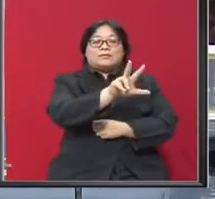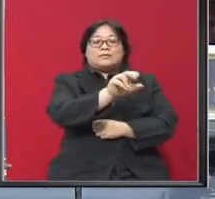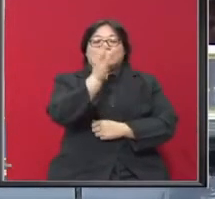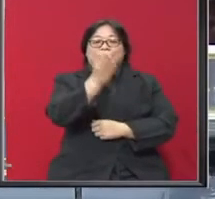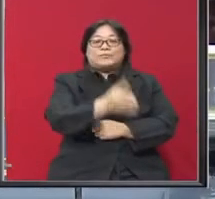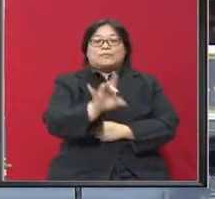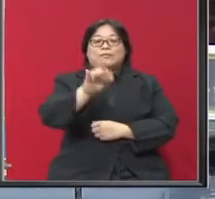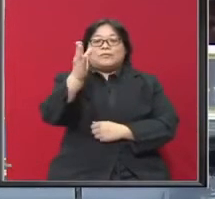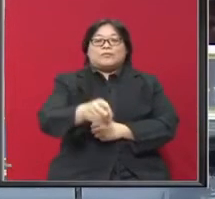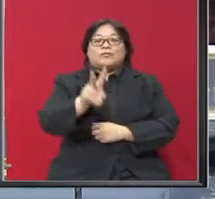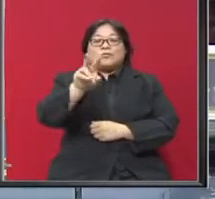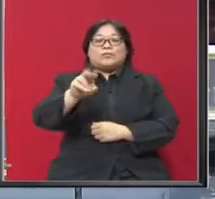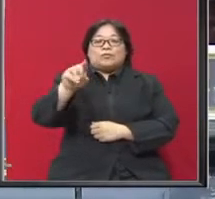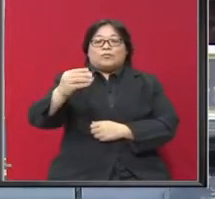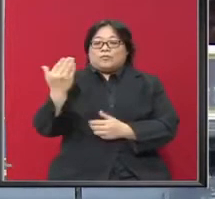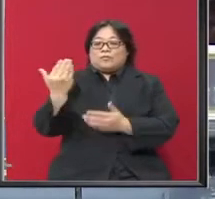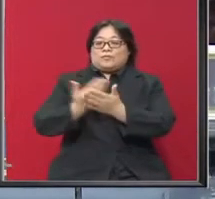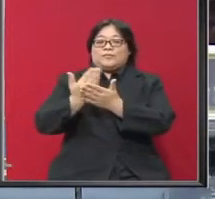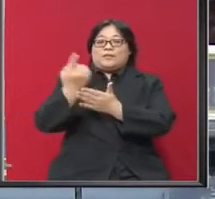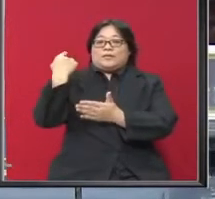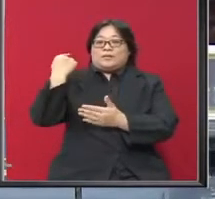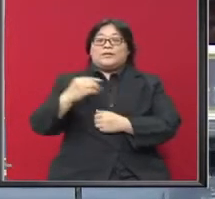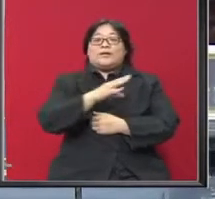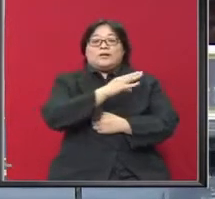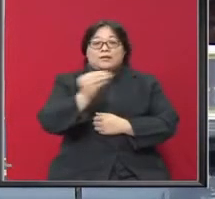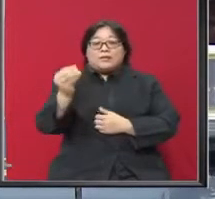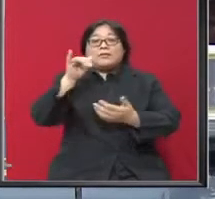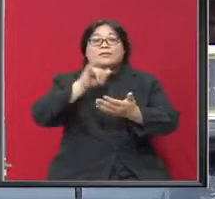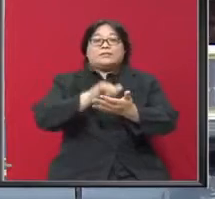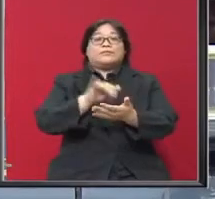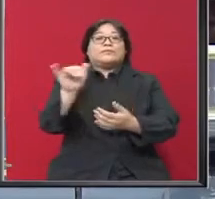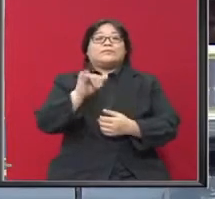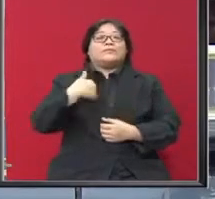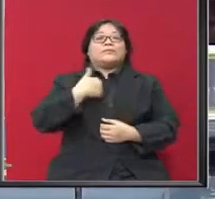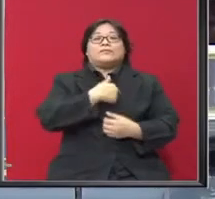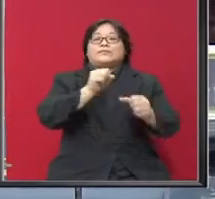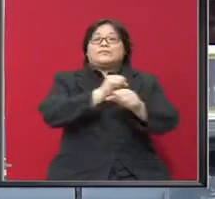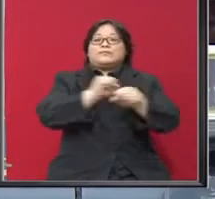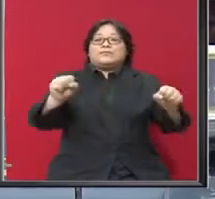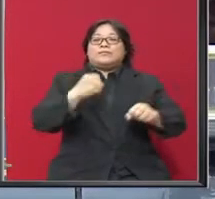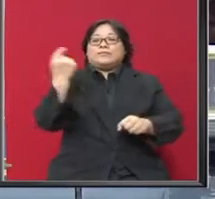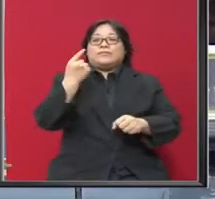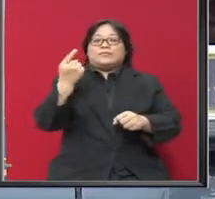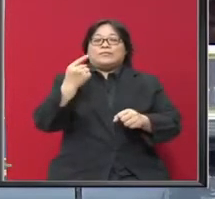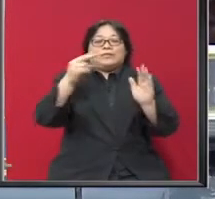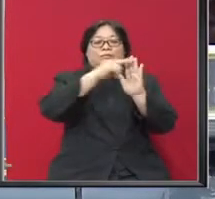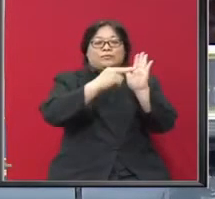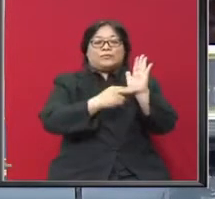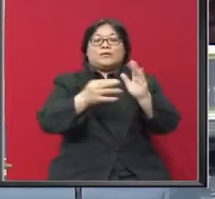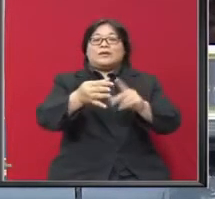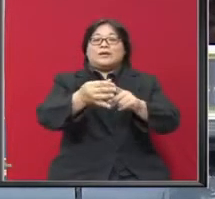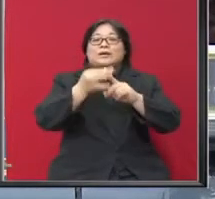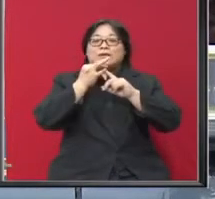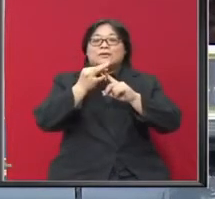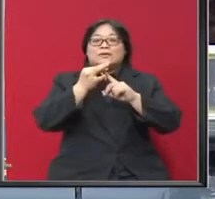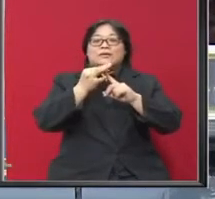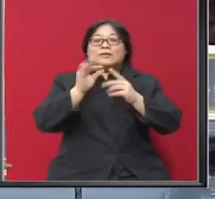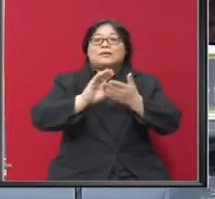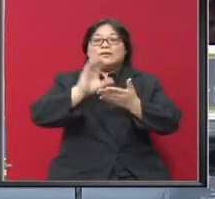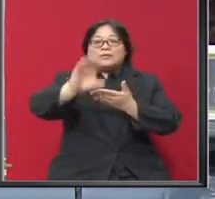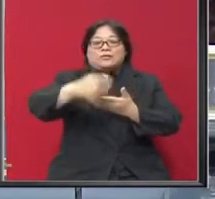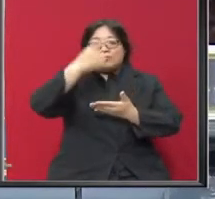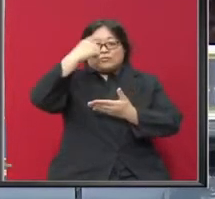30oz 2020 bau ini dan subuhan dengan itu juga kita menyediakan suatu peruntukan khusus bagi